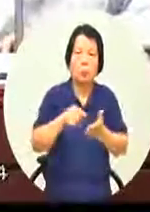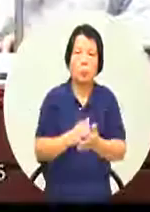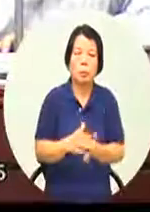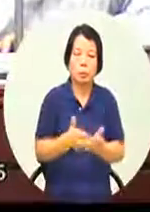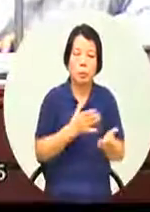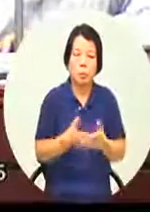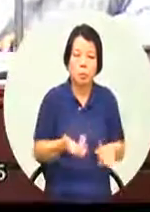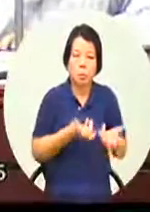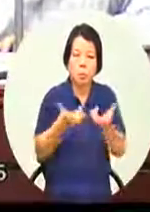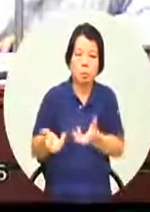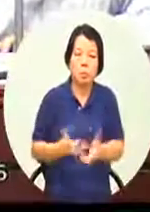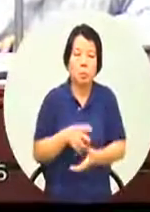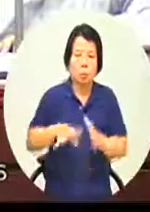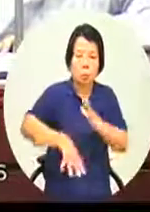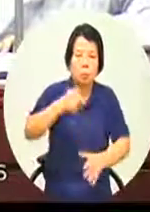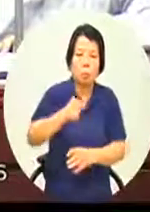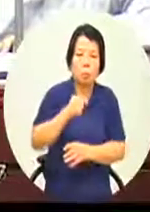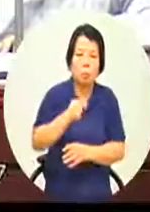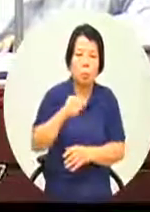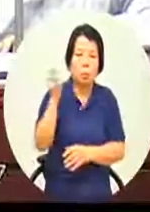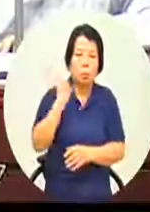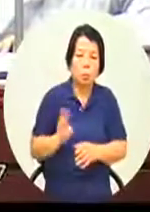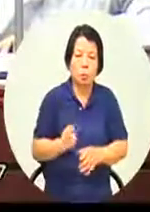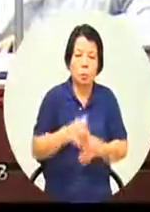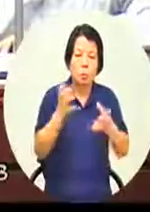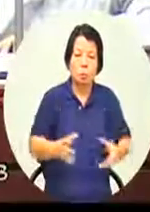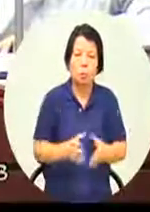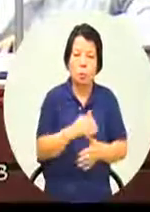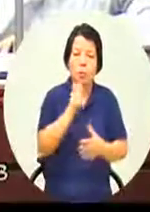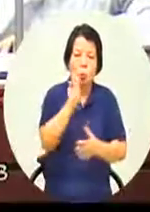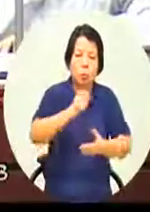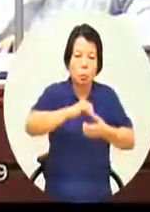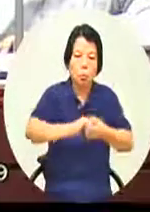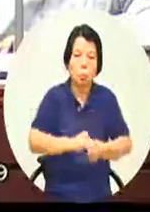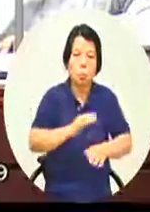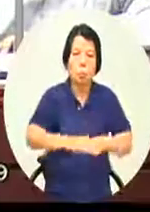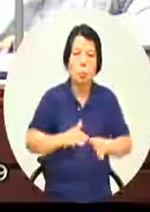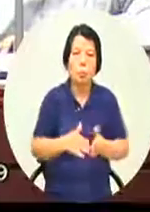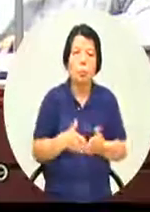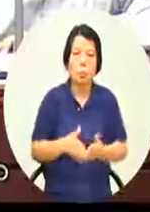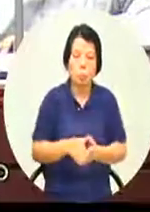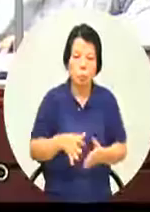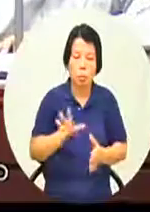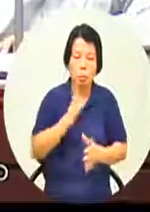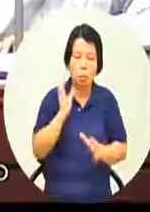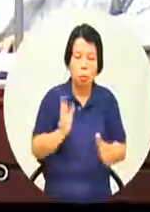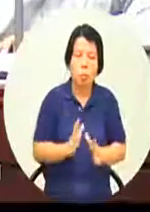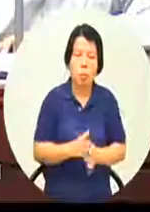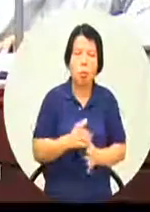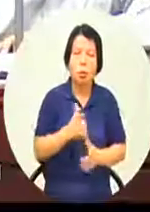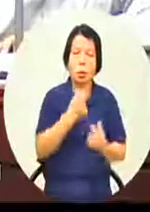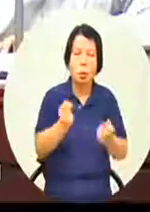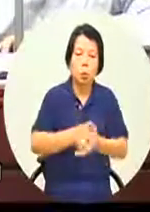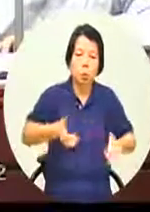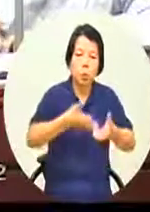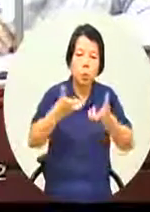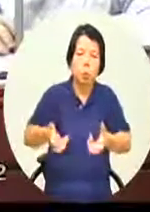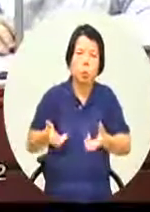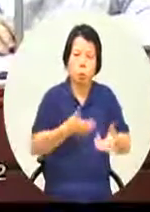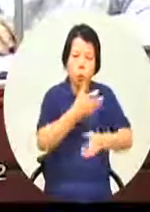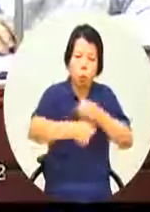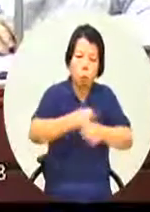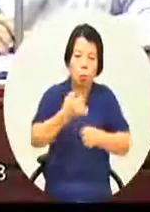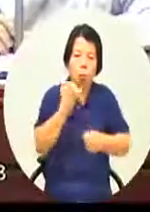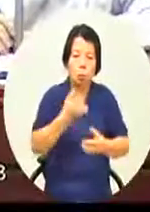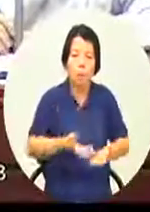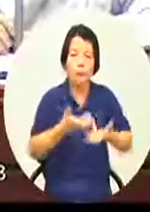动式抽水站改成固定的机房，但是还是移动式抽水机会架设在那边，它比较好方便